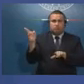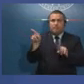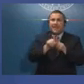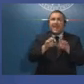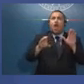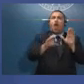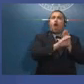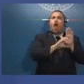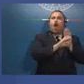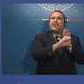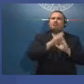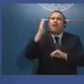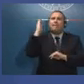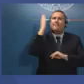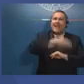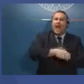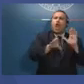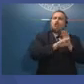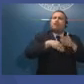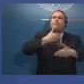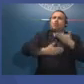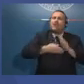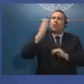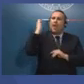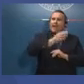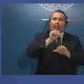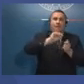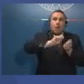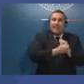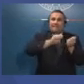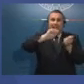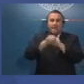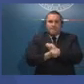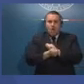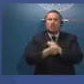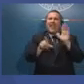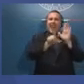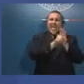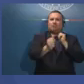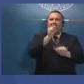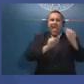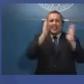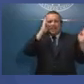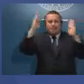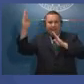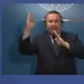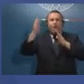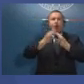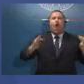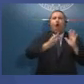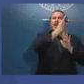il codice penale in parte il codice di procedura penale la disposizione della legge Antimafia l'ordinamento giudiziario